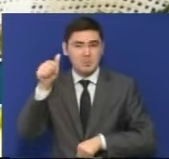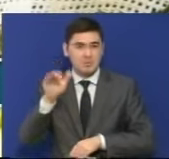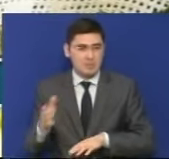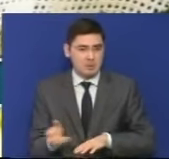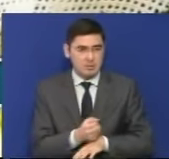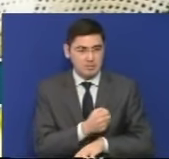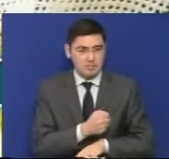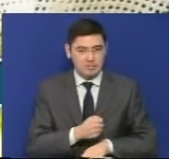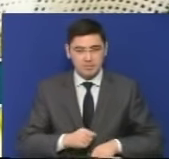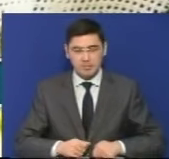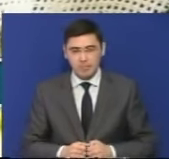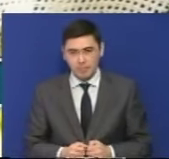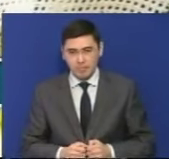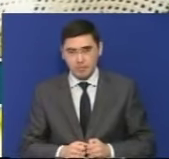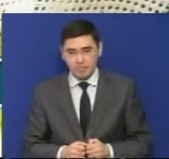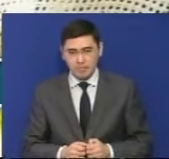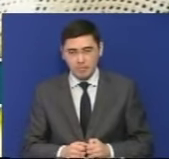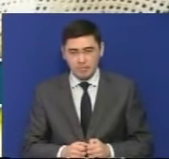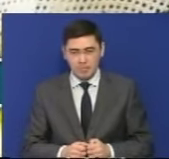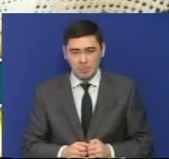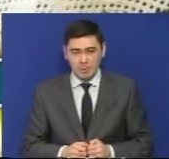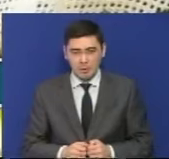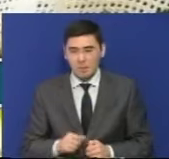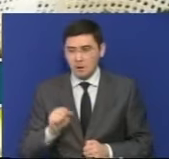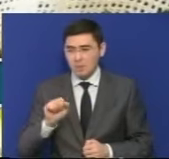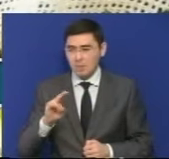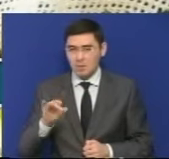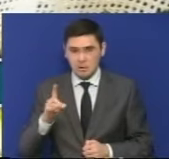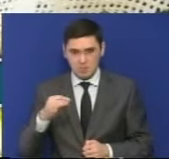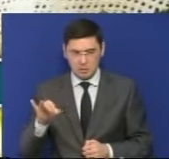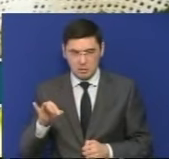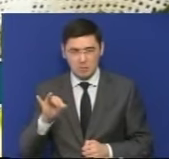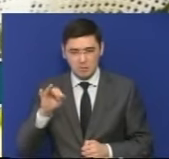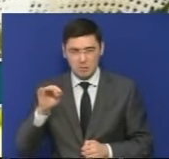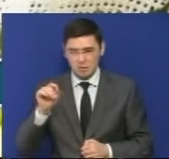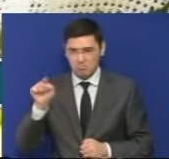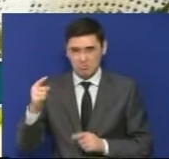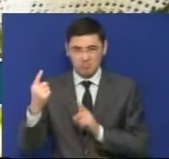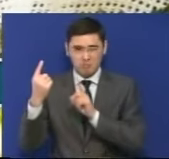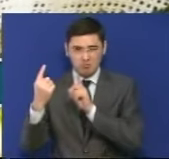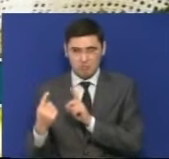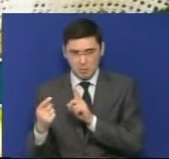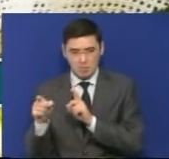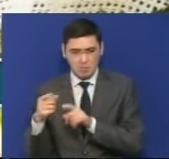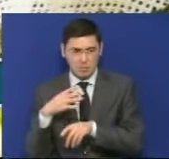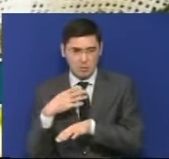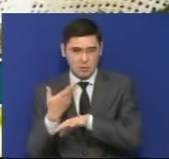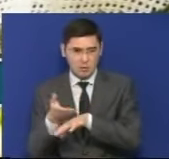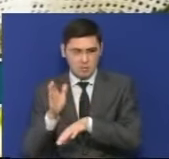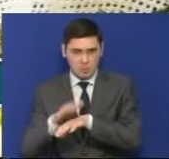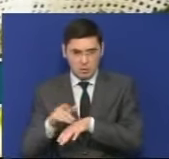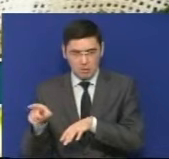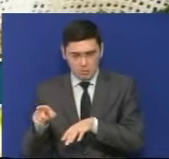России, неоднократным чемпионом мира Андреем Обучаком. Партия была очень сложная, соперник играл очень